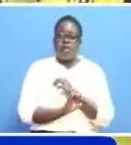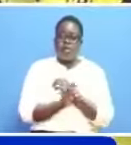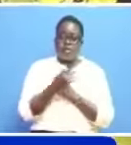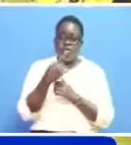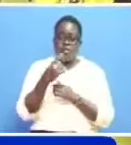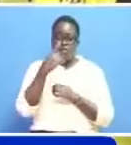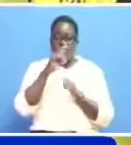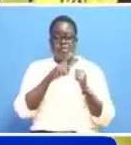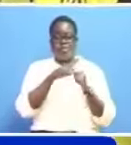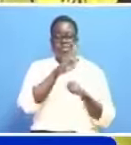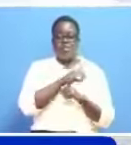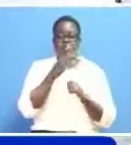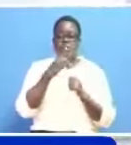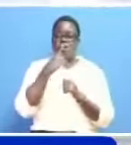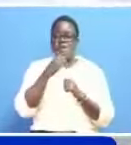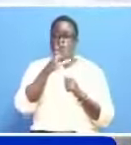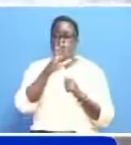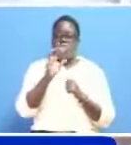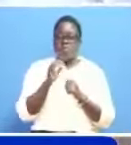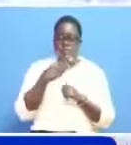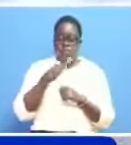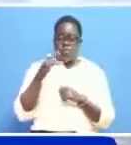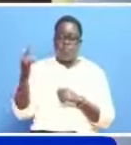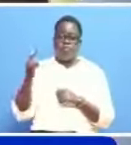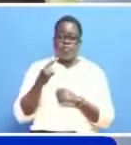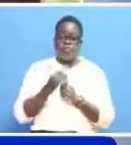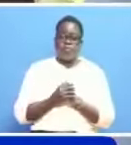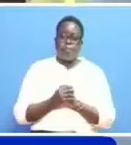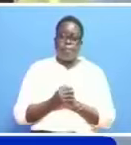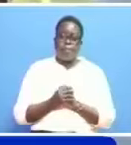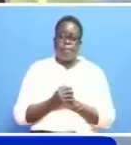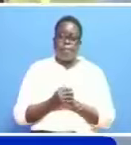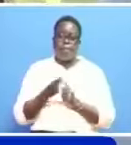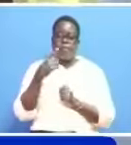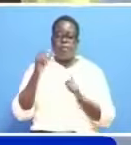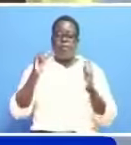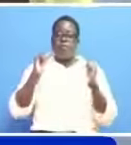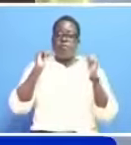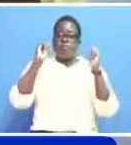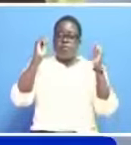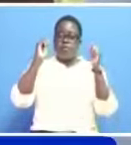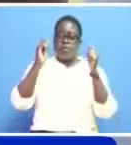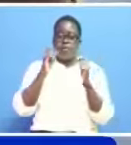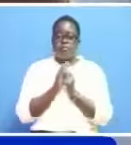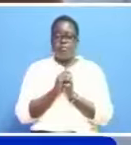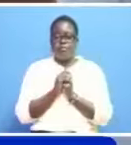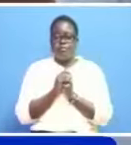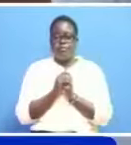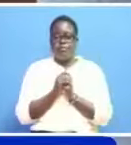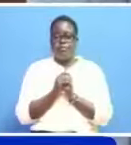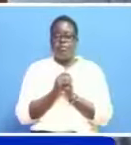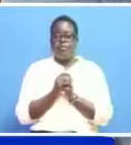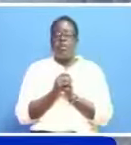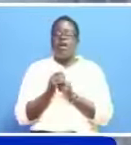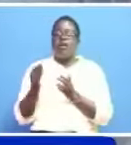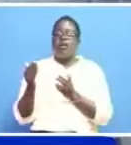medhi nye thanza tuvalando ya na imo na miongo itano makethi wa mavikite. The protests have proved to have a